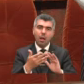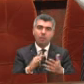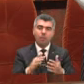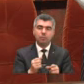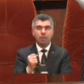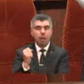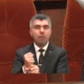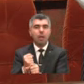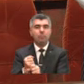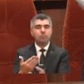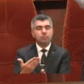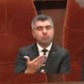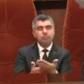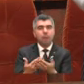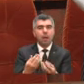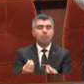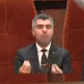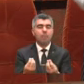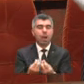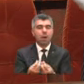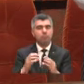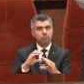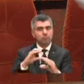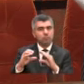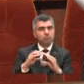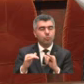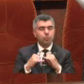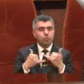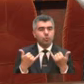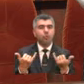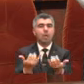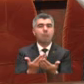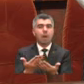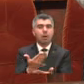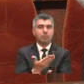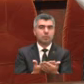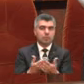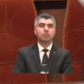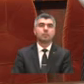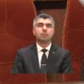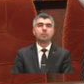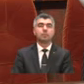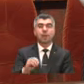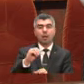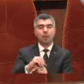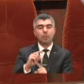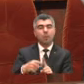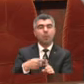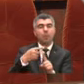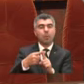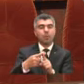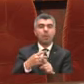العمل المشترك. كما كاين أيضا ندوات وملتقيات لتبادل الخبرات، وأيضا تسهيل